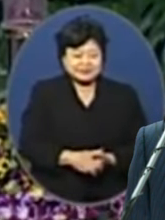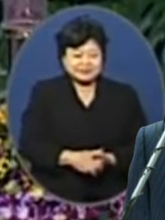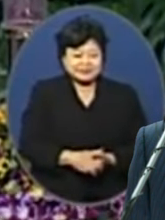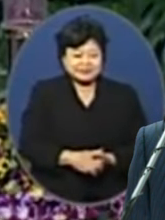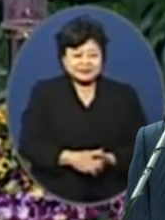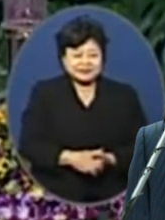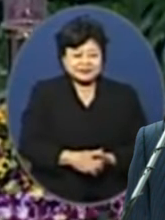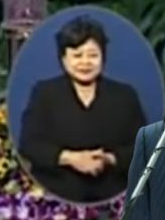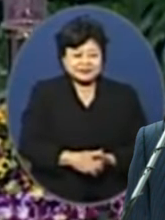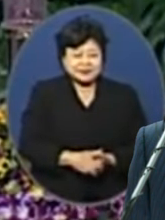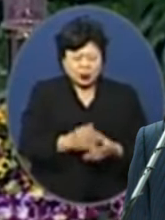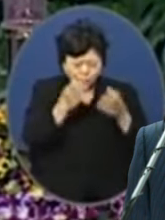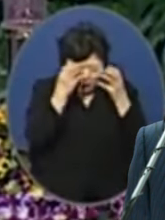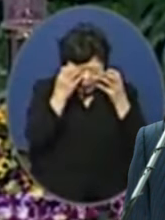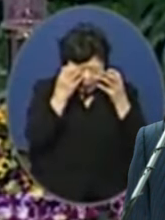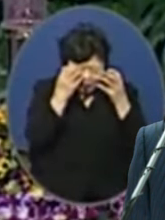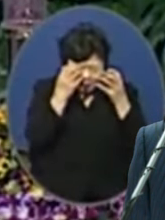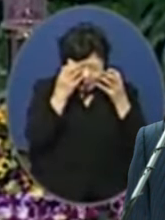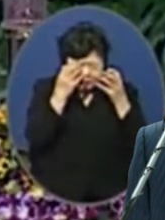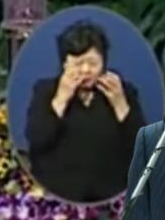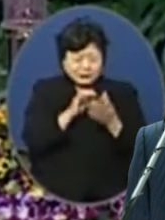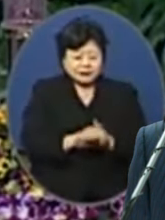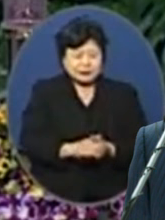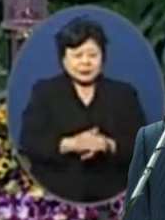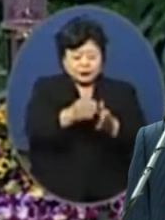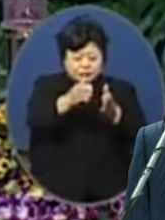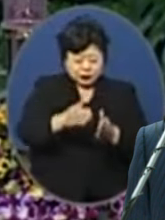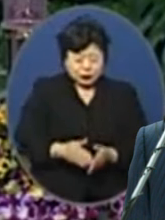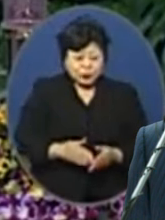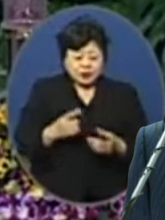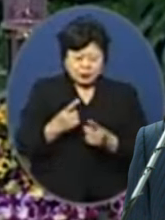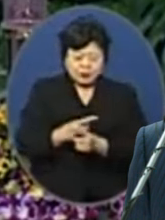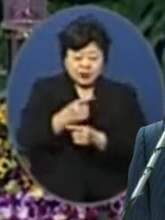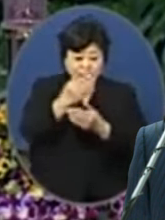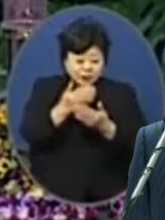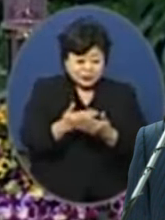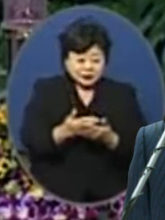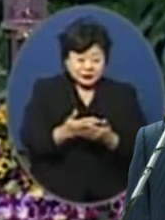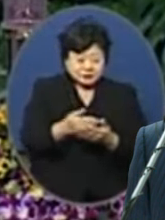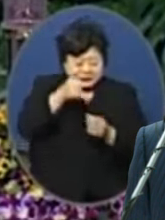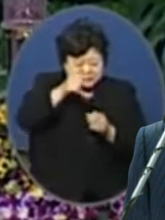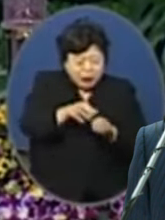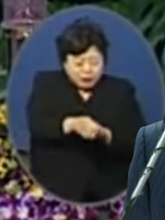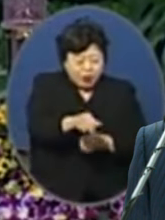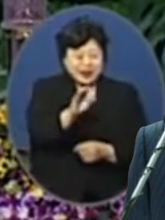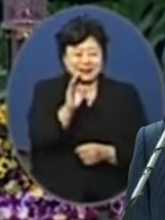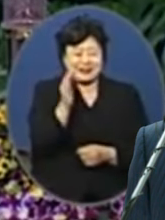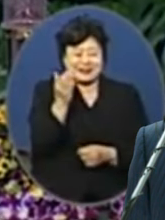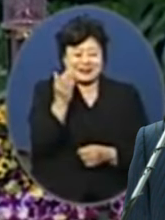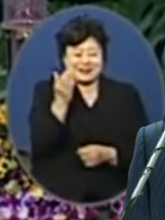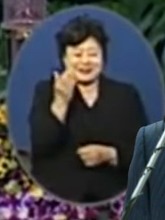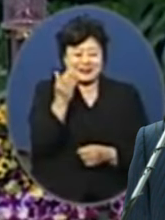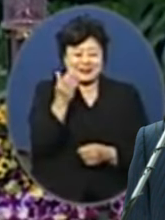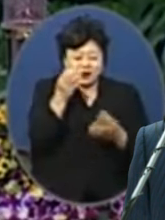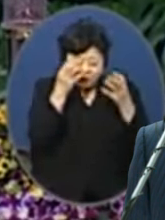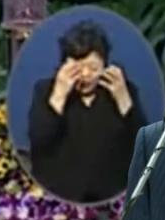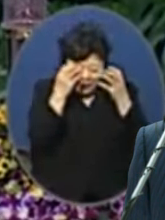우리는 고난을 통해서 깨어지면 신발을 받게 되는 것입니다